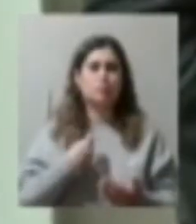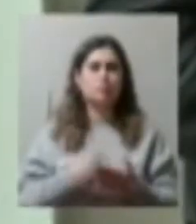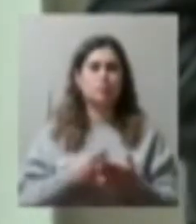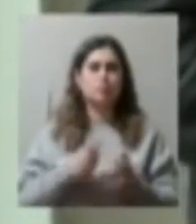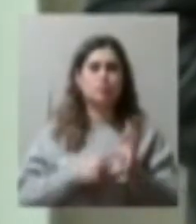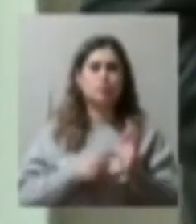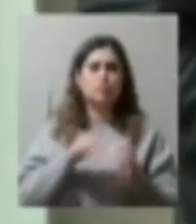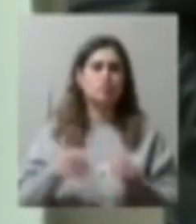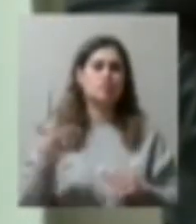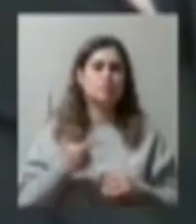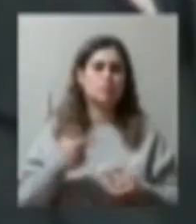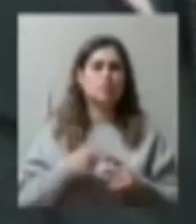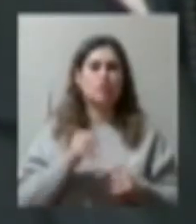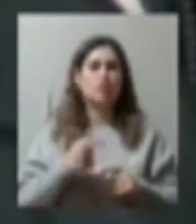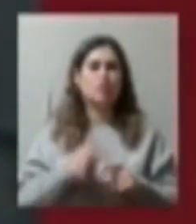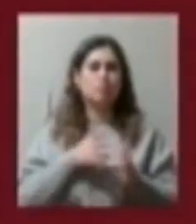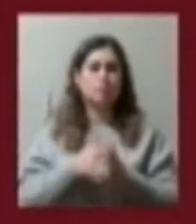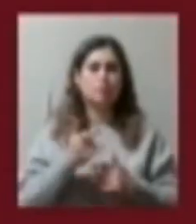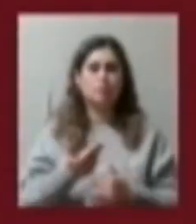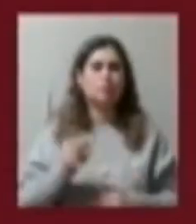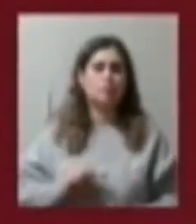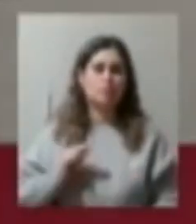тисяч гривень. Як це вплине на його роботу?